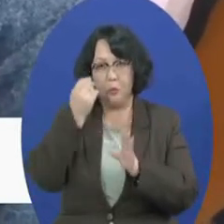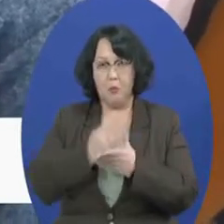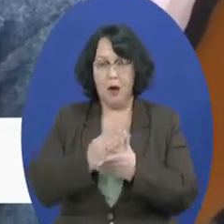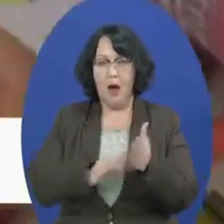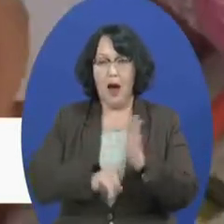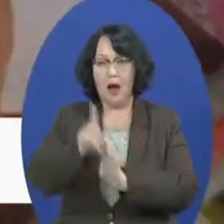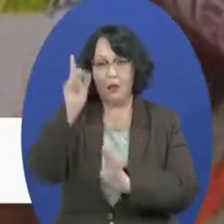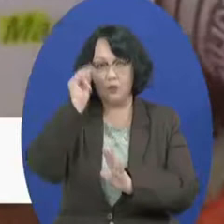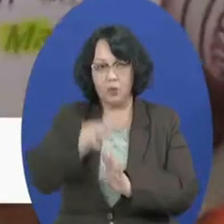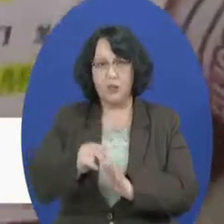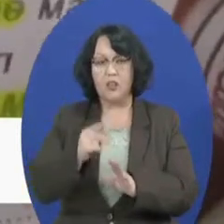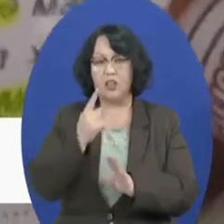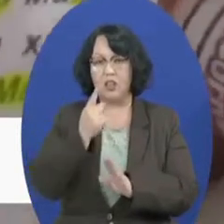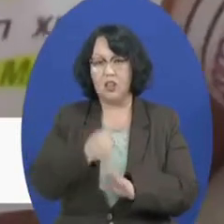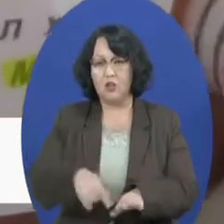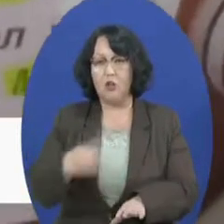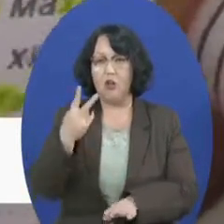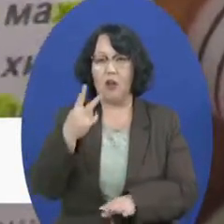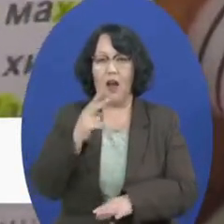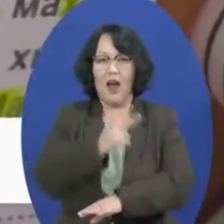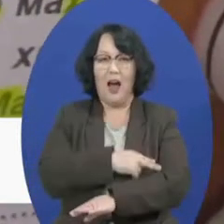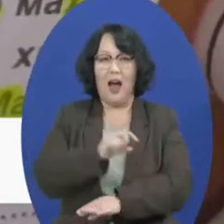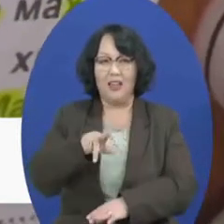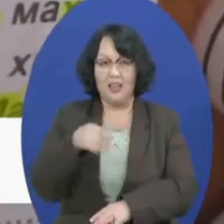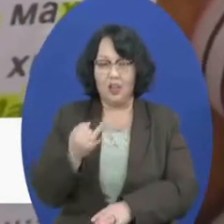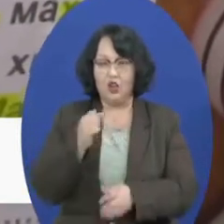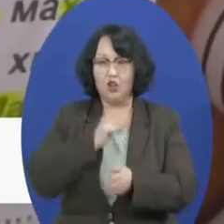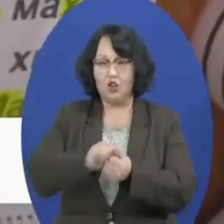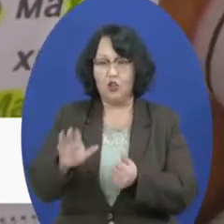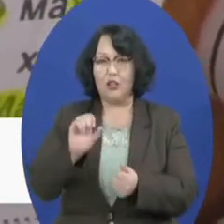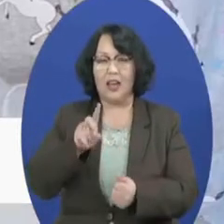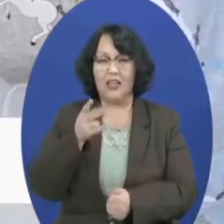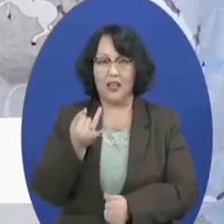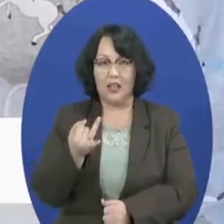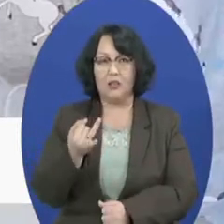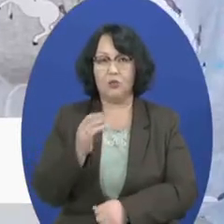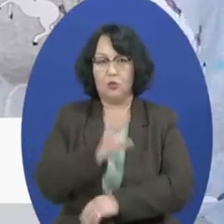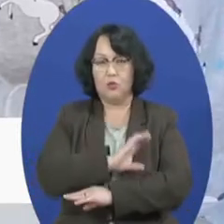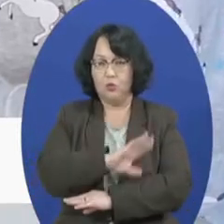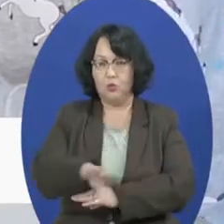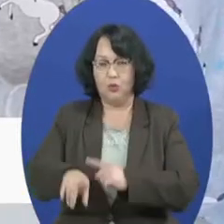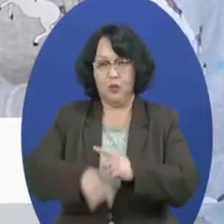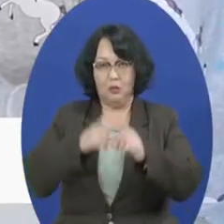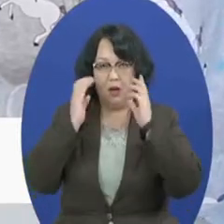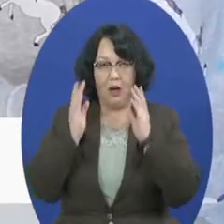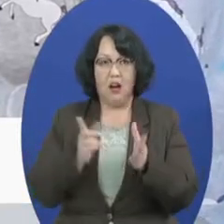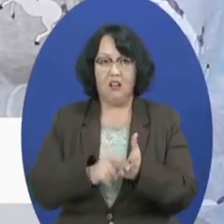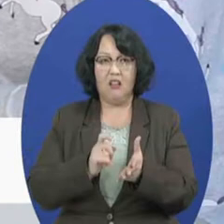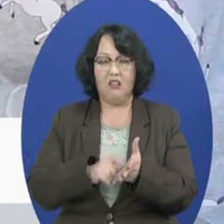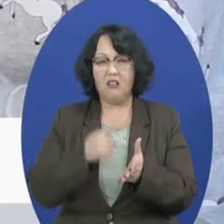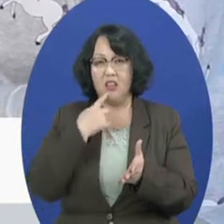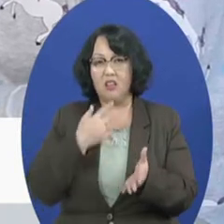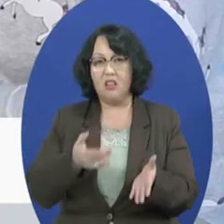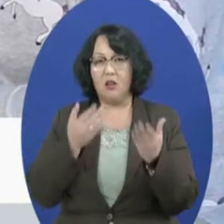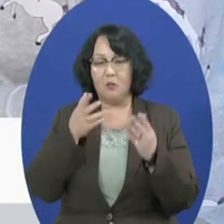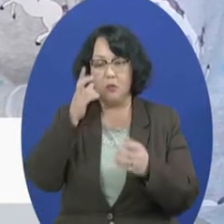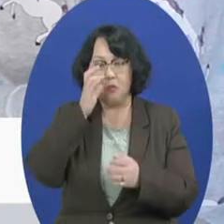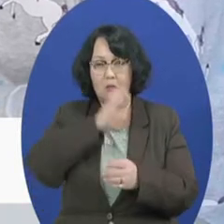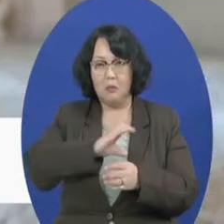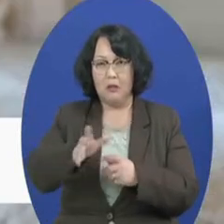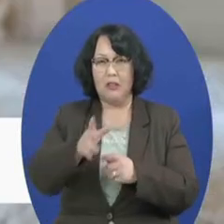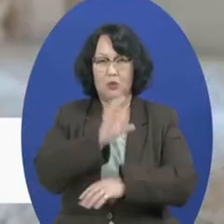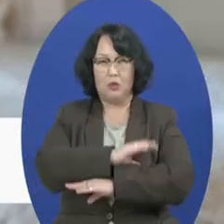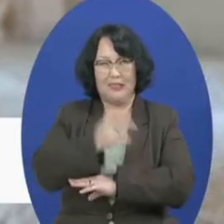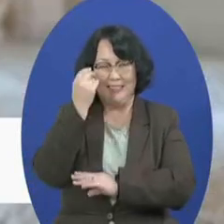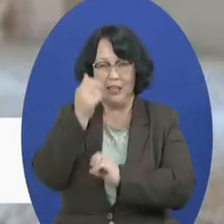байгаа 1-2-р ангийн сурагчид болон төгсөх ангийн сурагчдын хувьд илүү анхаарал хандуулах шаардлагатайг алтныхан хэлж байна. Боловсролын салбарт нийтээр хичээл